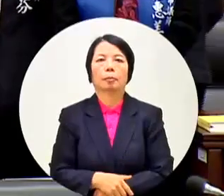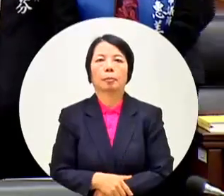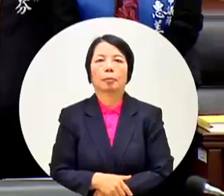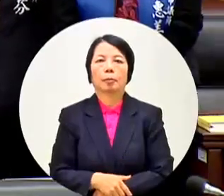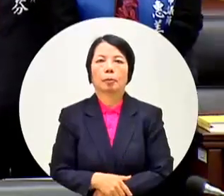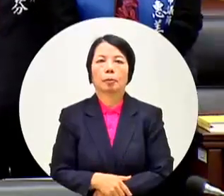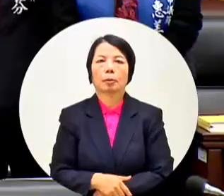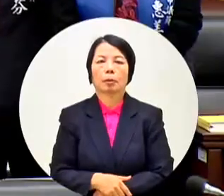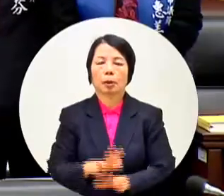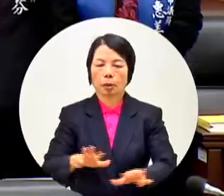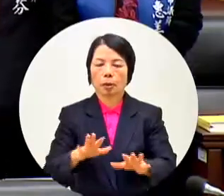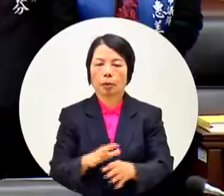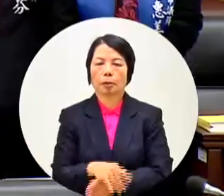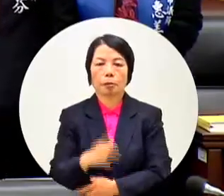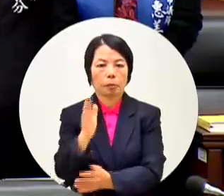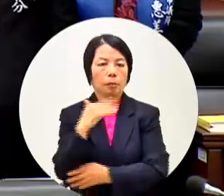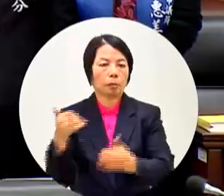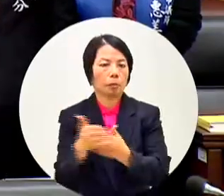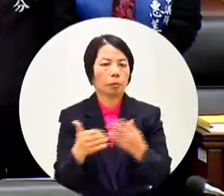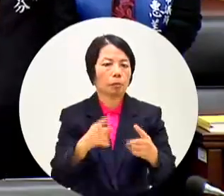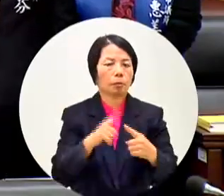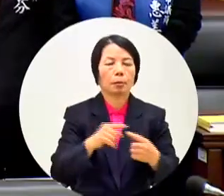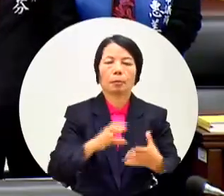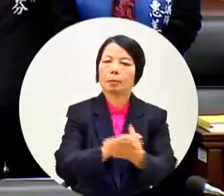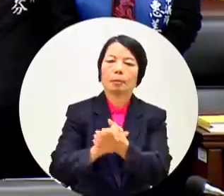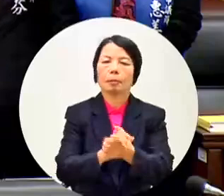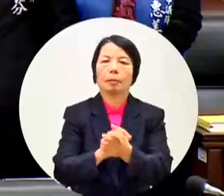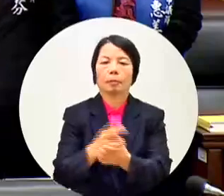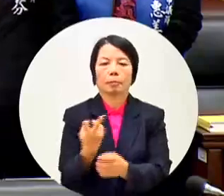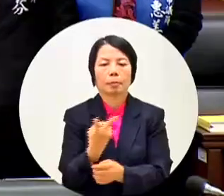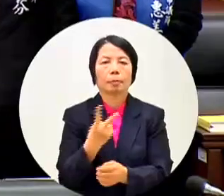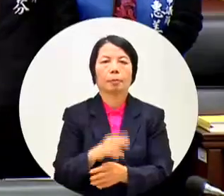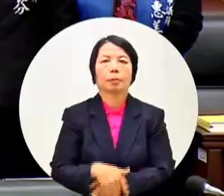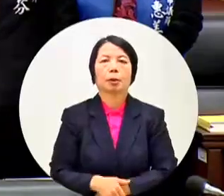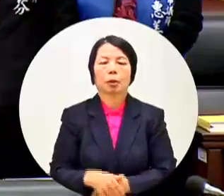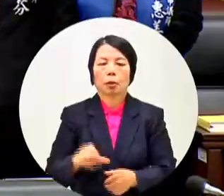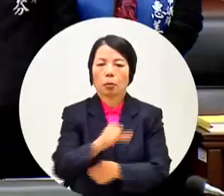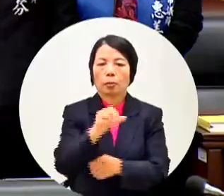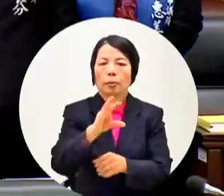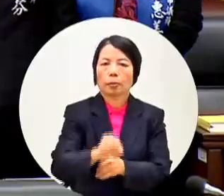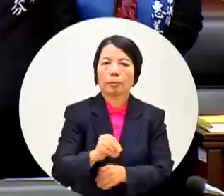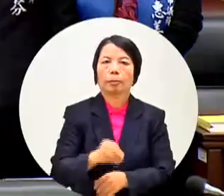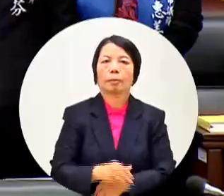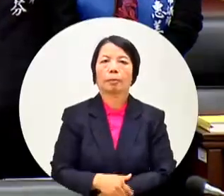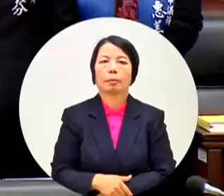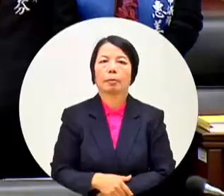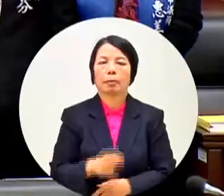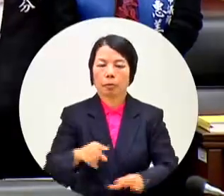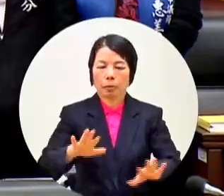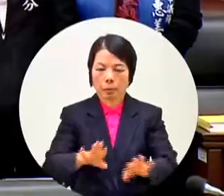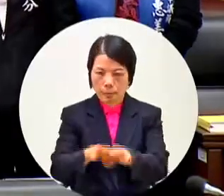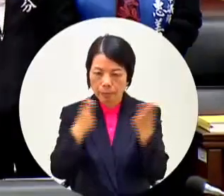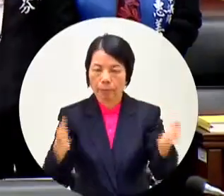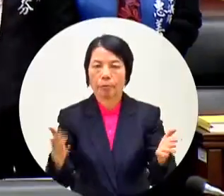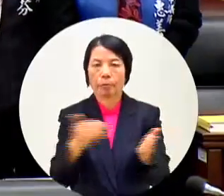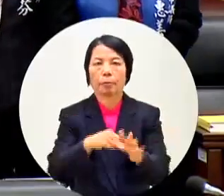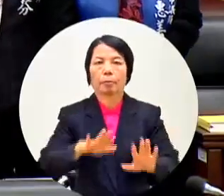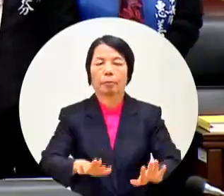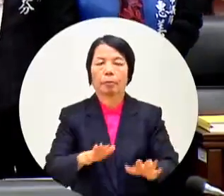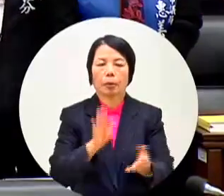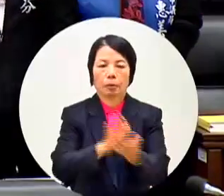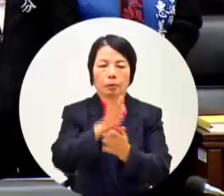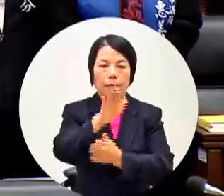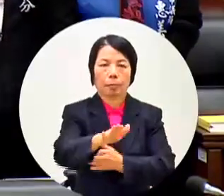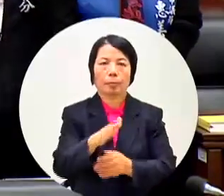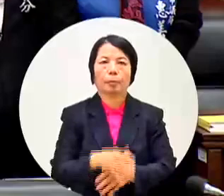和政通，我们刚刚讲500万，在我们这个启动之下，相信在未来这个部分不是加减